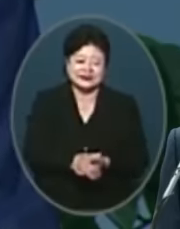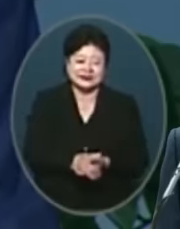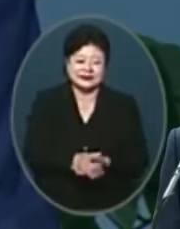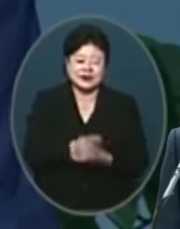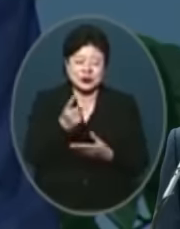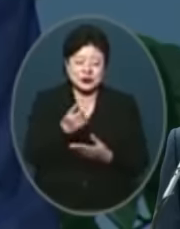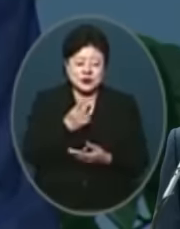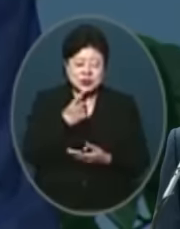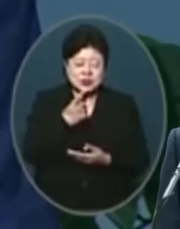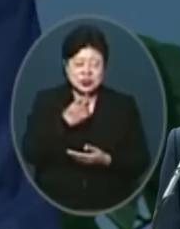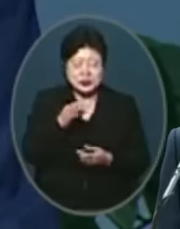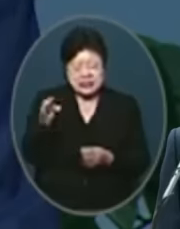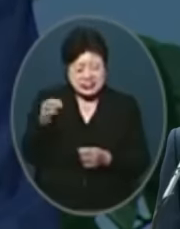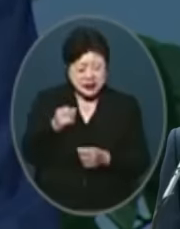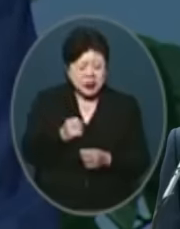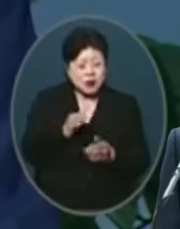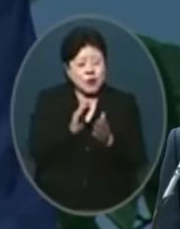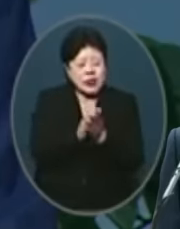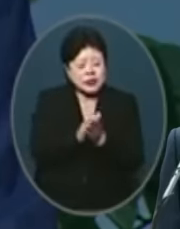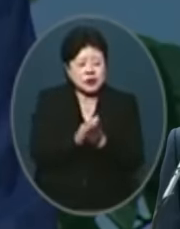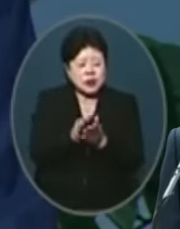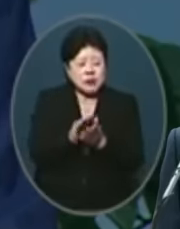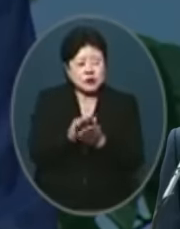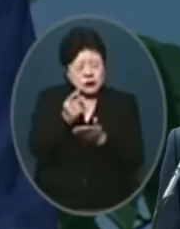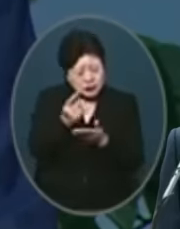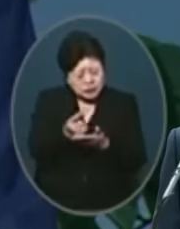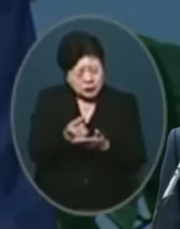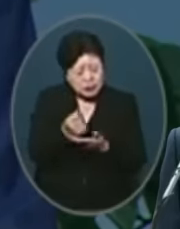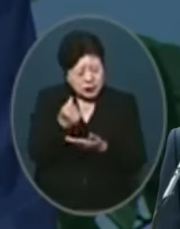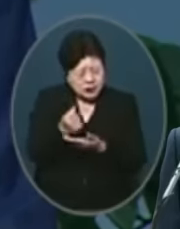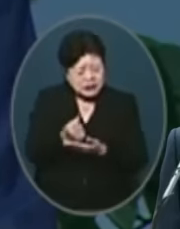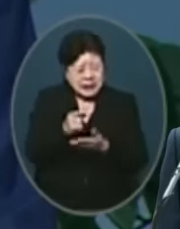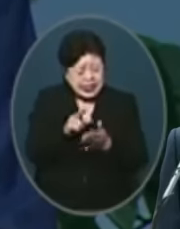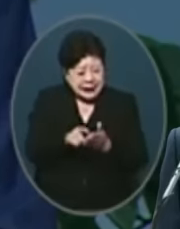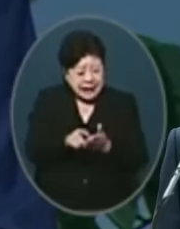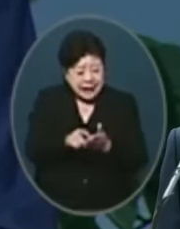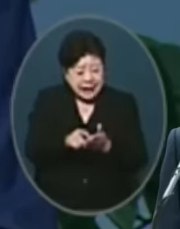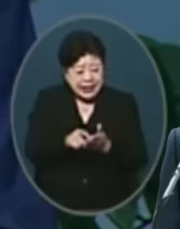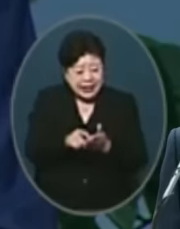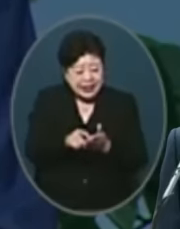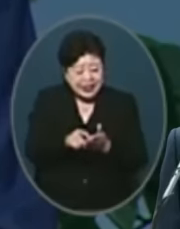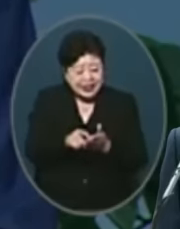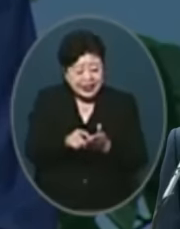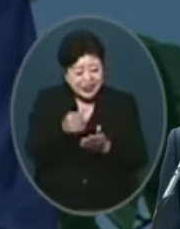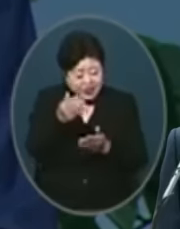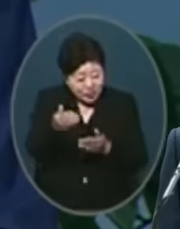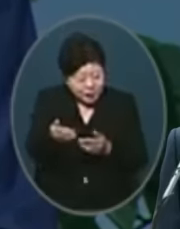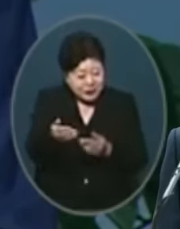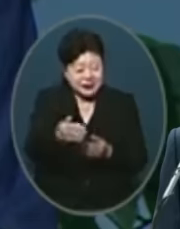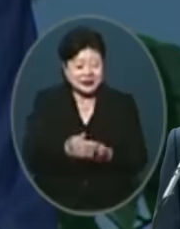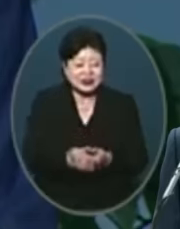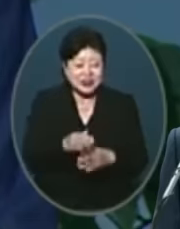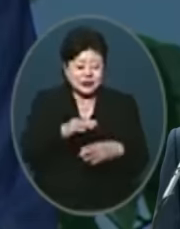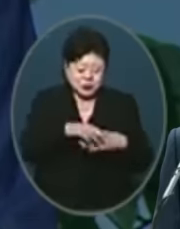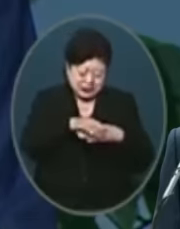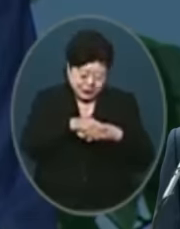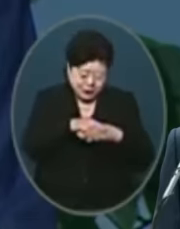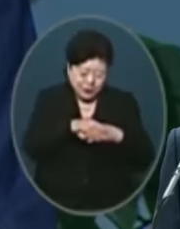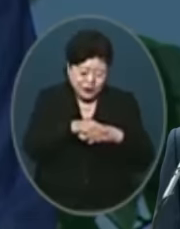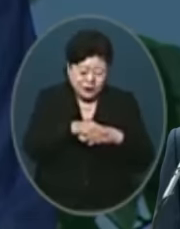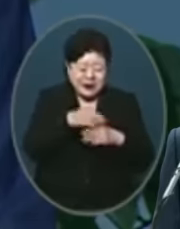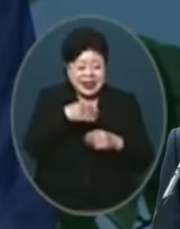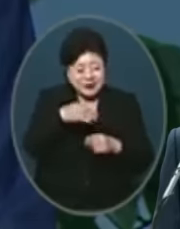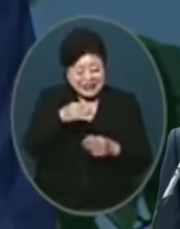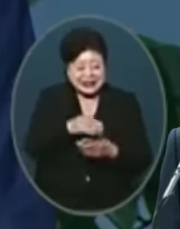그가 오직 여러분이 인정하고 환영하고 모셔드리고 의지할 때에 여러분의 손을 잡고